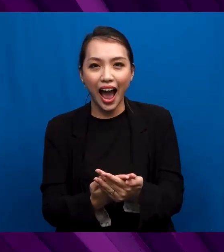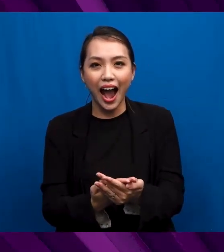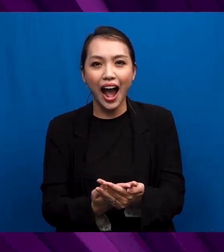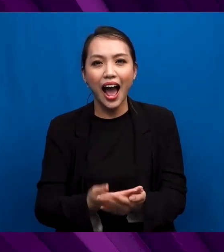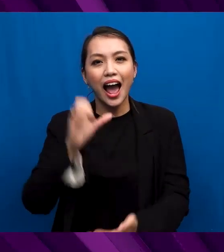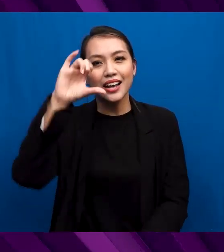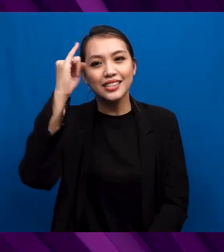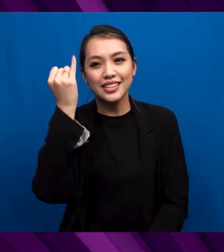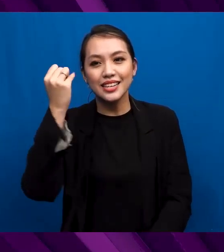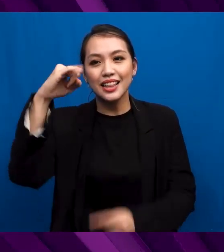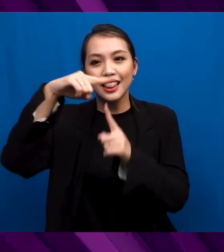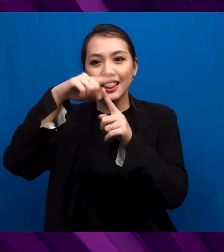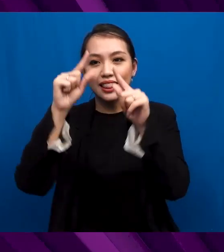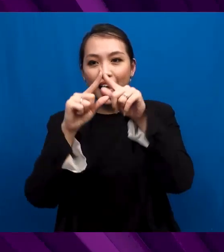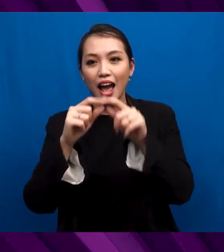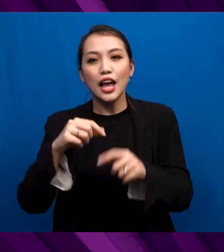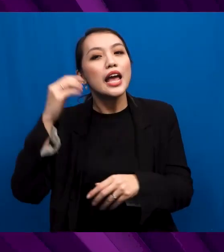segala